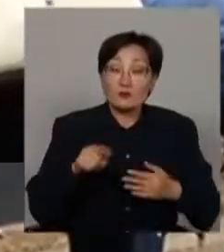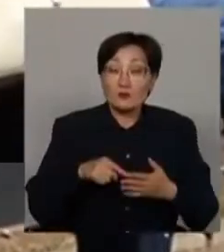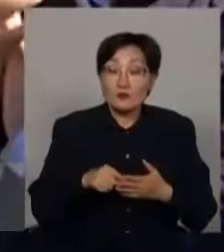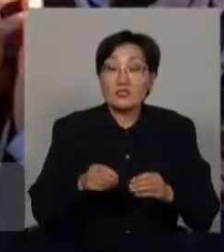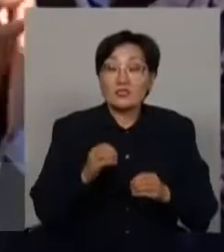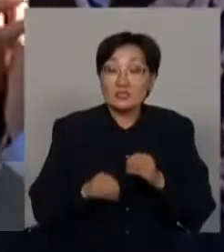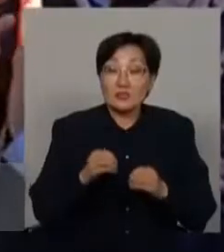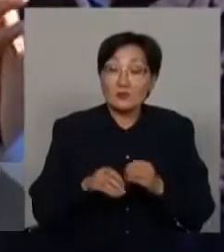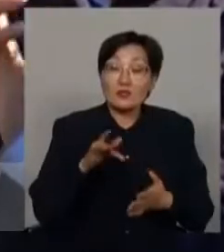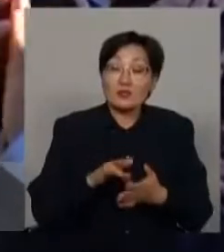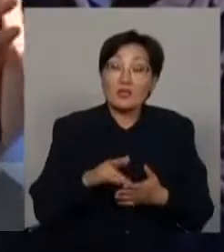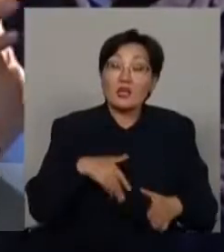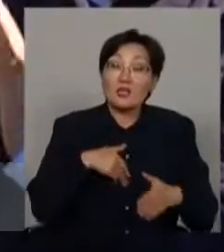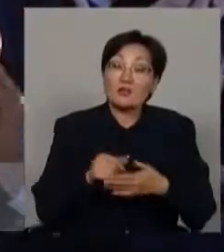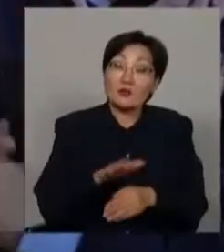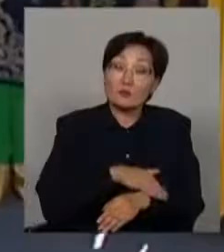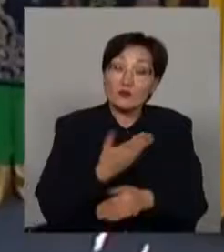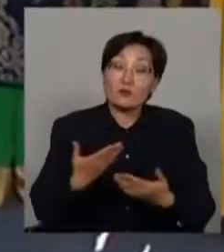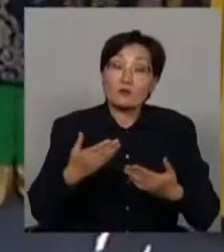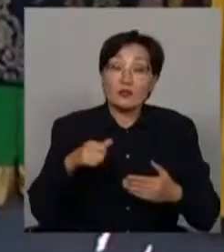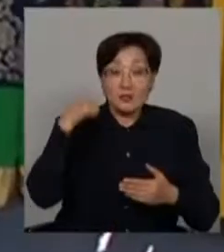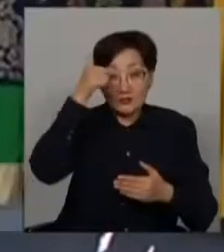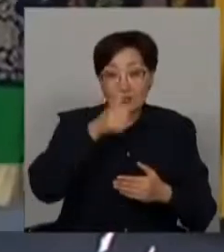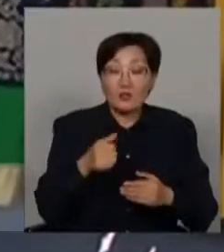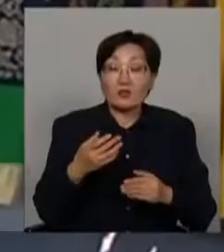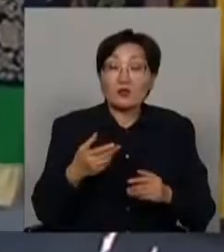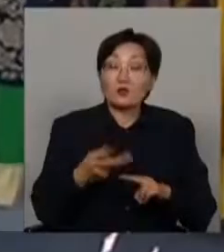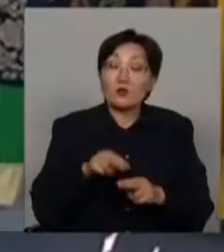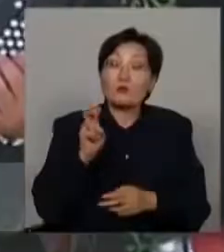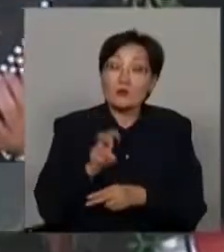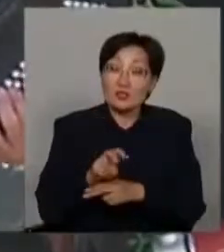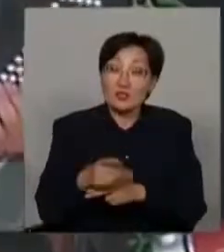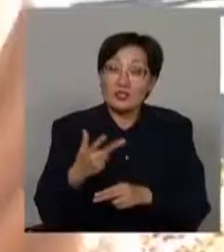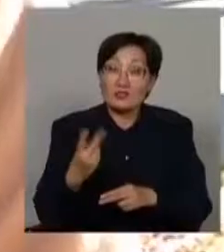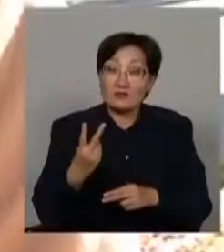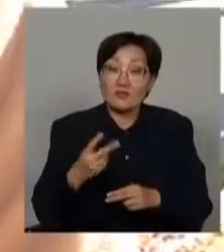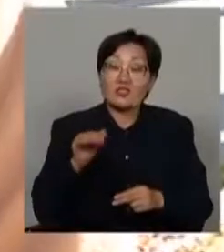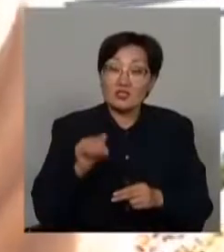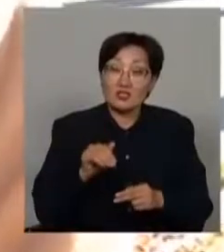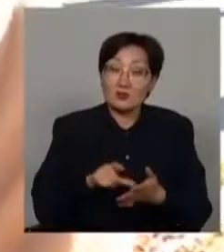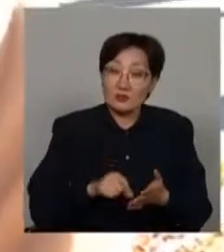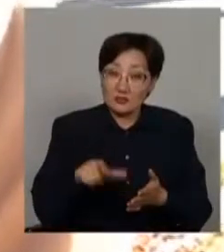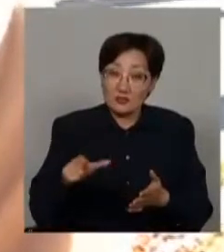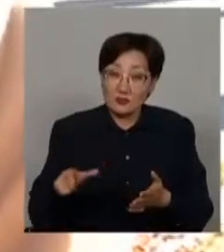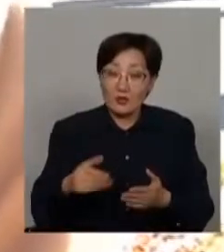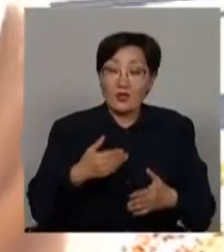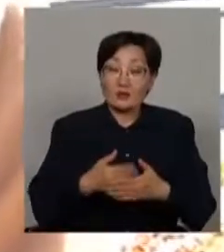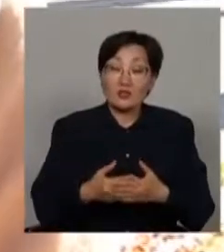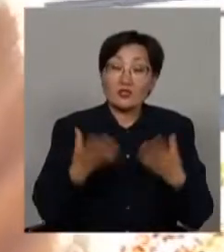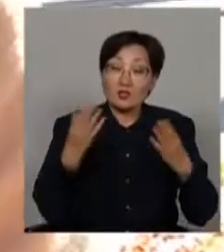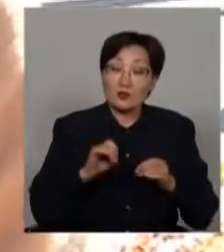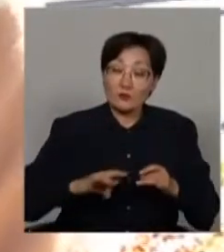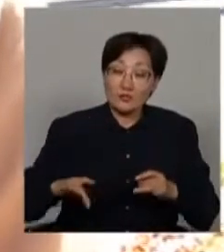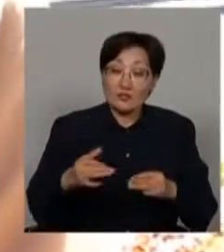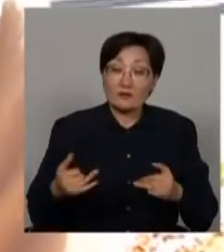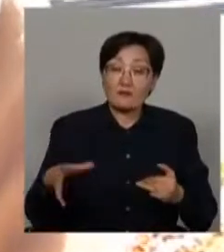10 центров активного долголетия, которые посещают 32 тысячи пенсионеров. Сегодня, в преддверии Дня Республики, мы сегодня